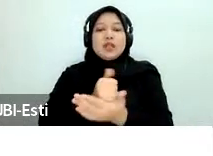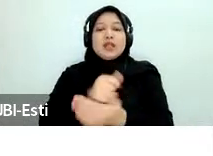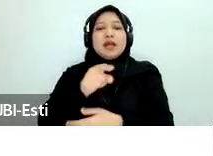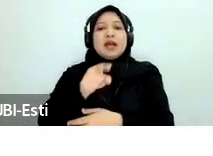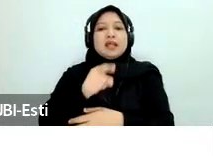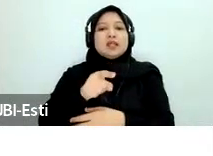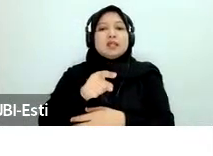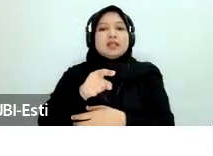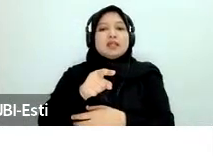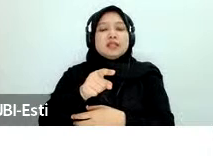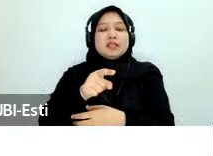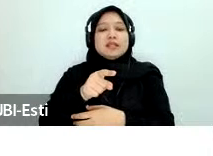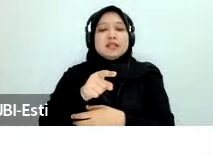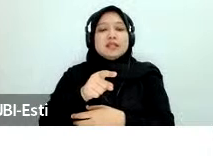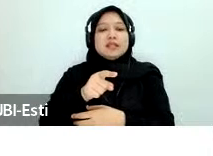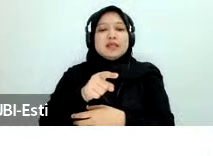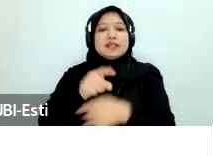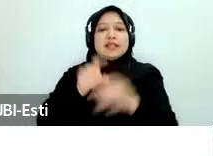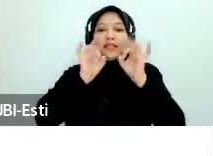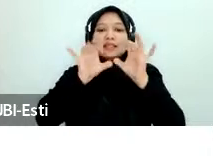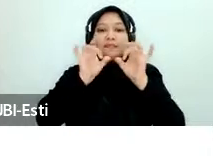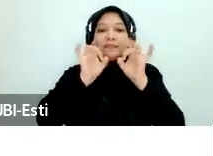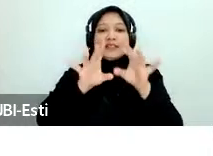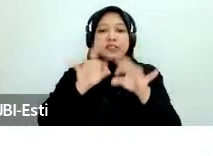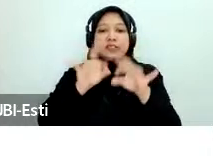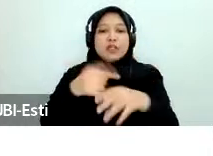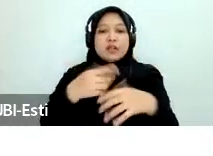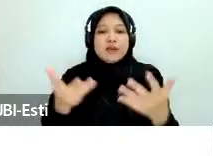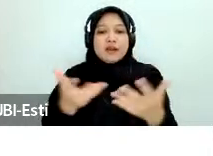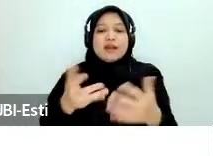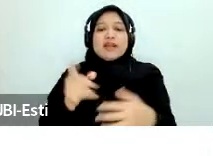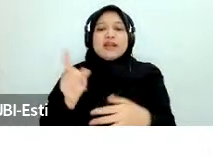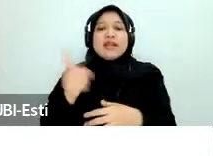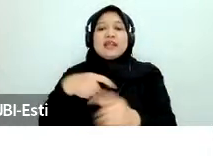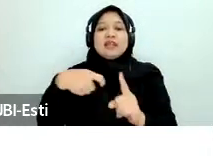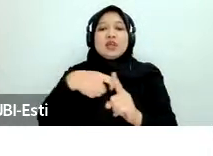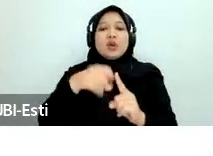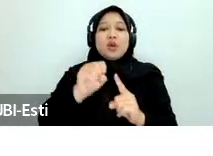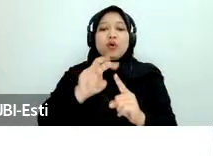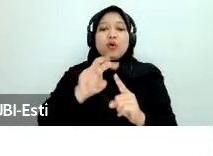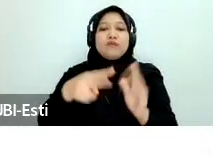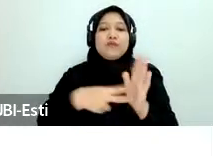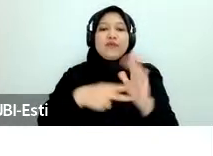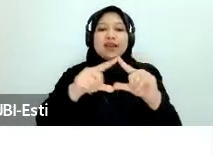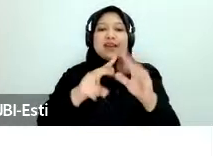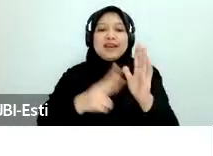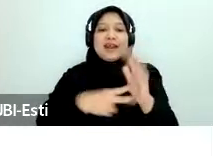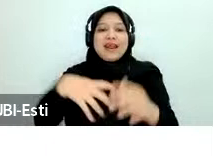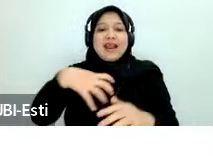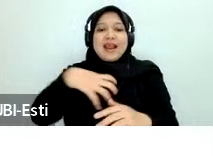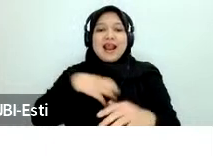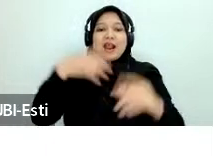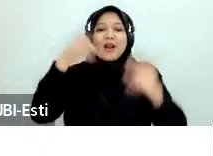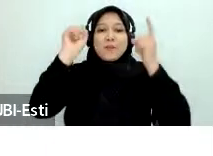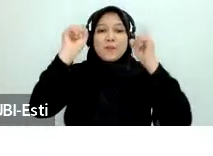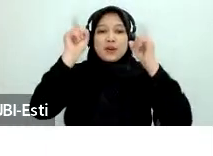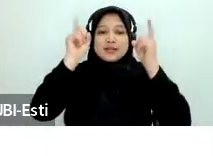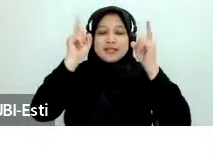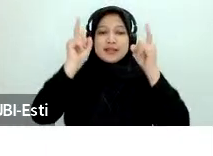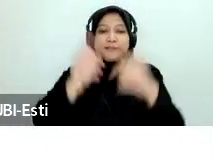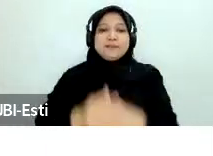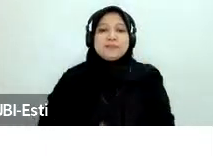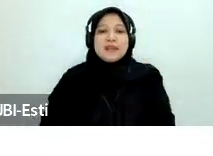politik yaitu segala tindakan yang mengajarkan kebencian dan harus ada dasarnya kebangsaan